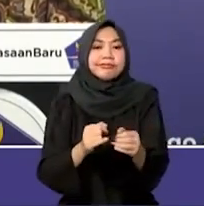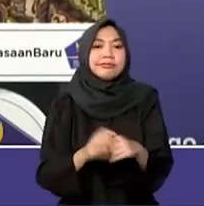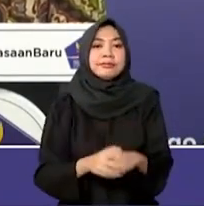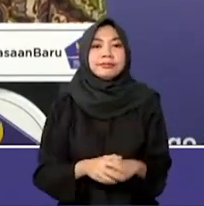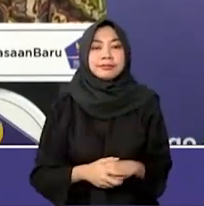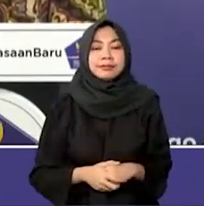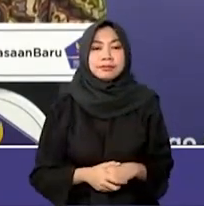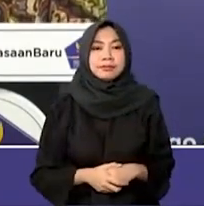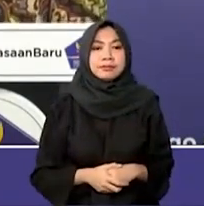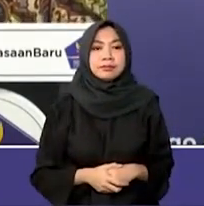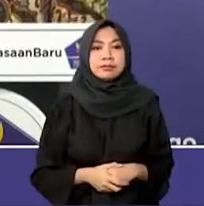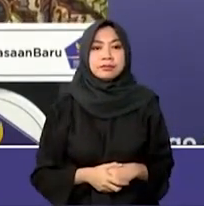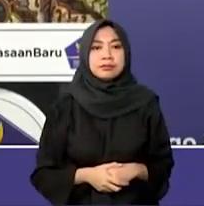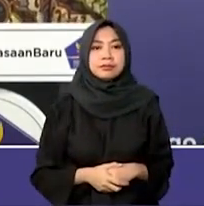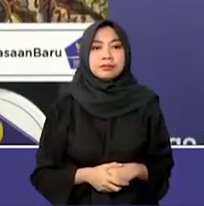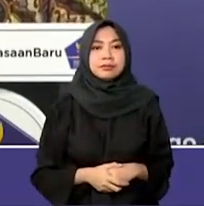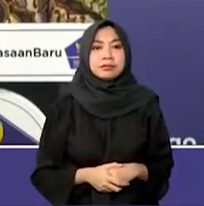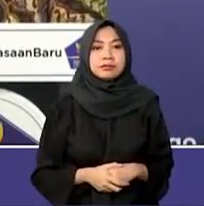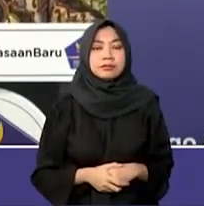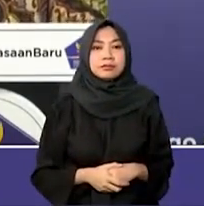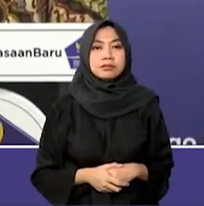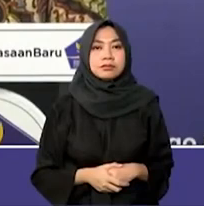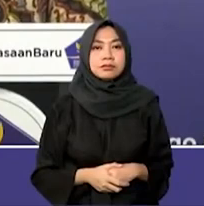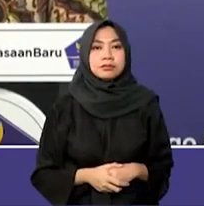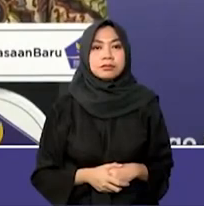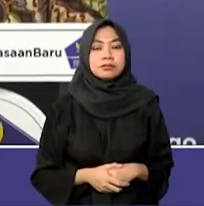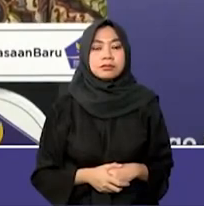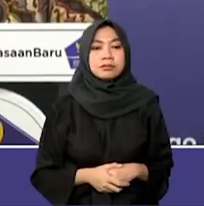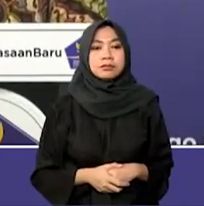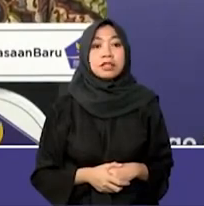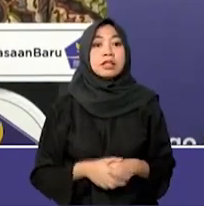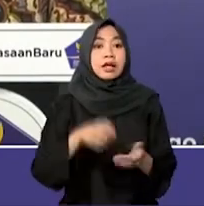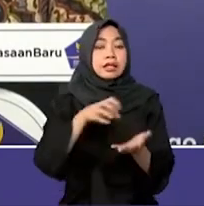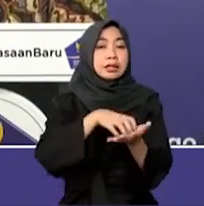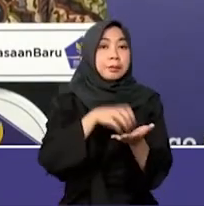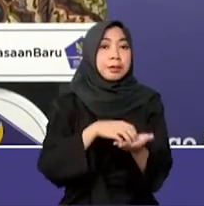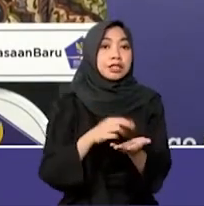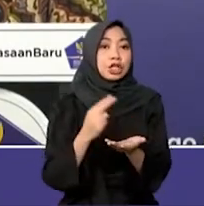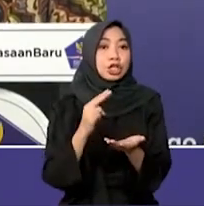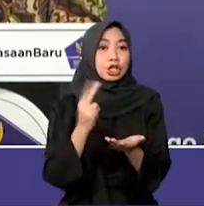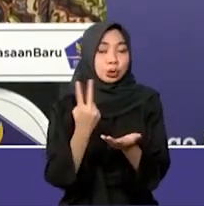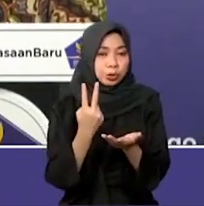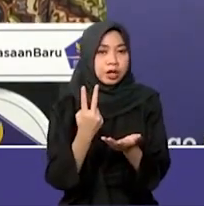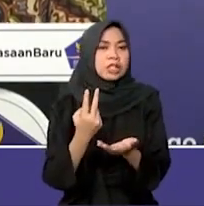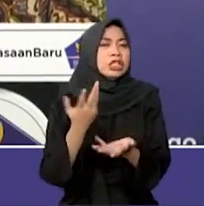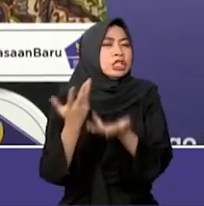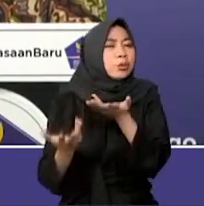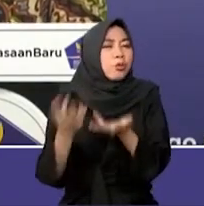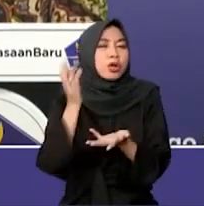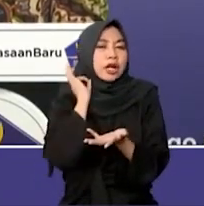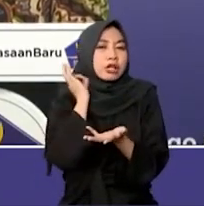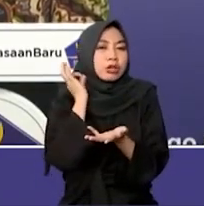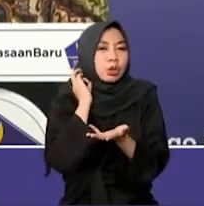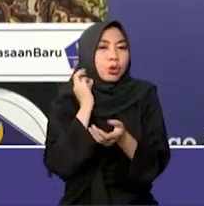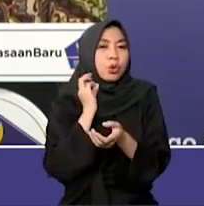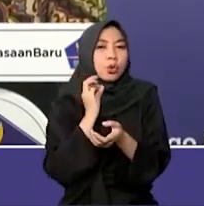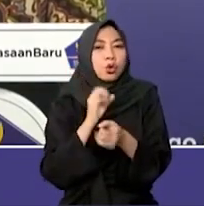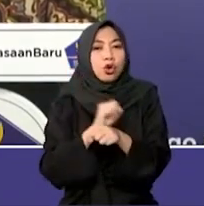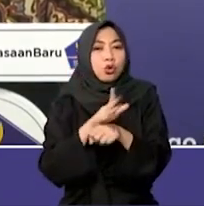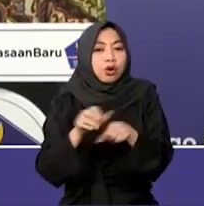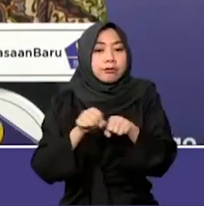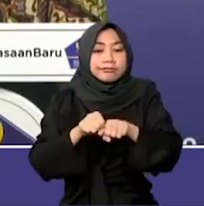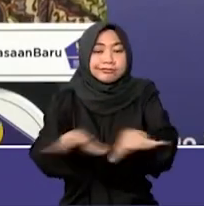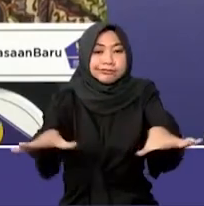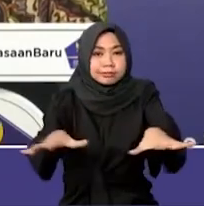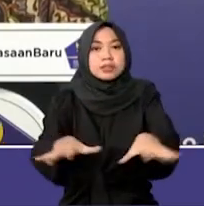di rumah kita kemudian tempat yang kedua yang akan juga memiliki potensi untuk terjadinya